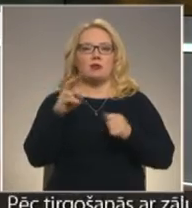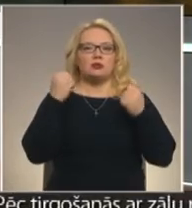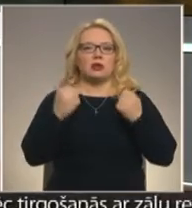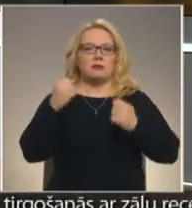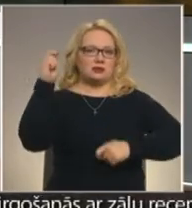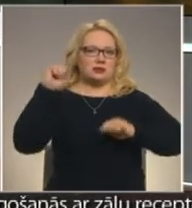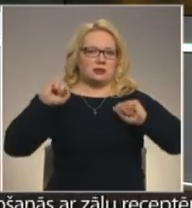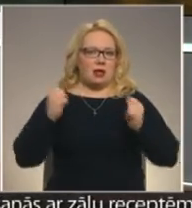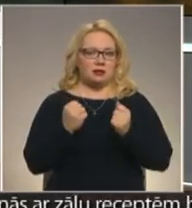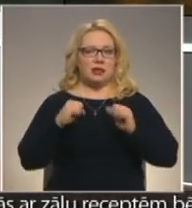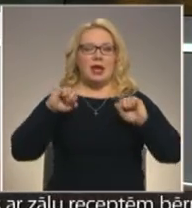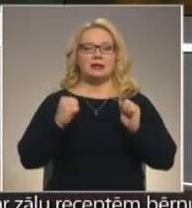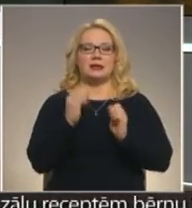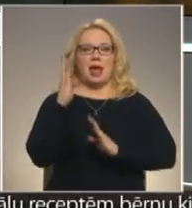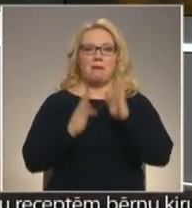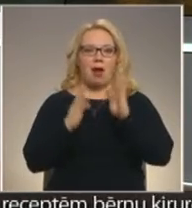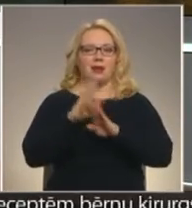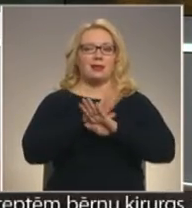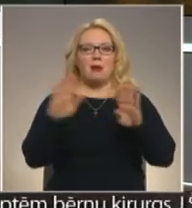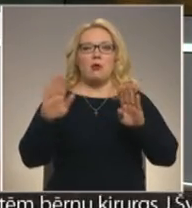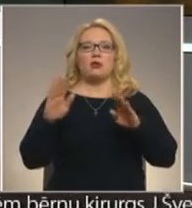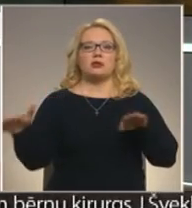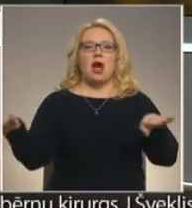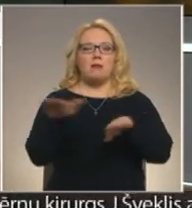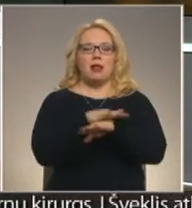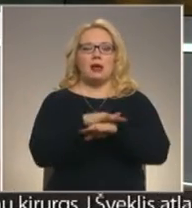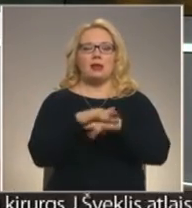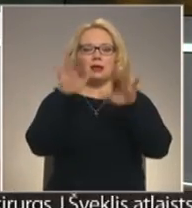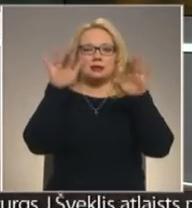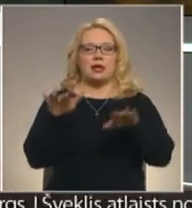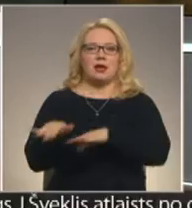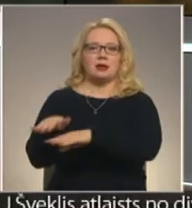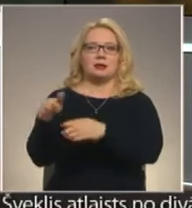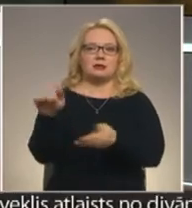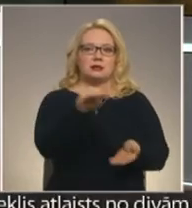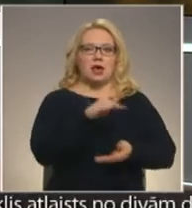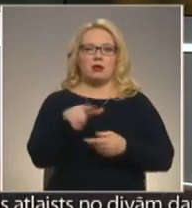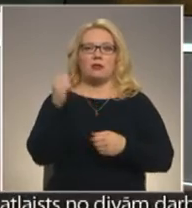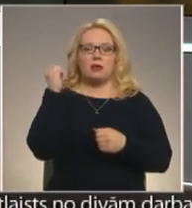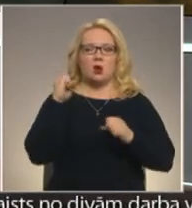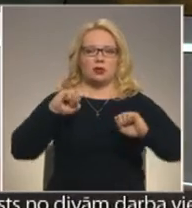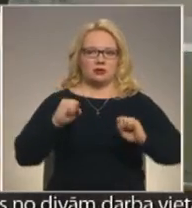nebūs apklāta ar sniega segu, tiem draud izsalšana. Augkopības speciālistu uzklausīja Maija Migla.